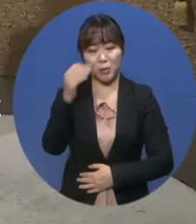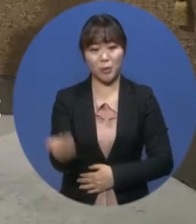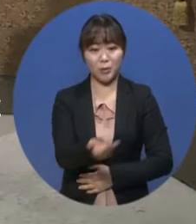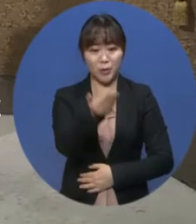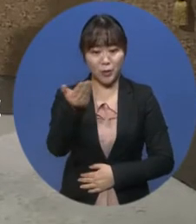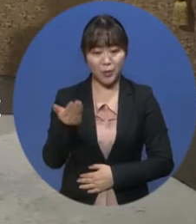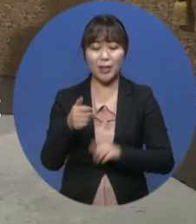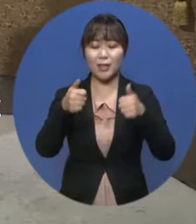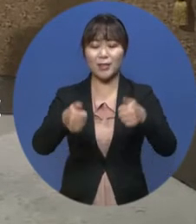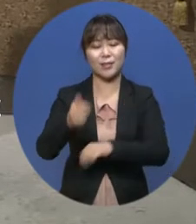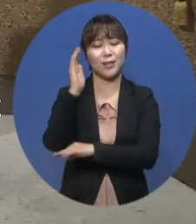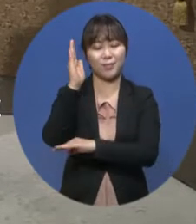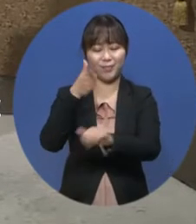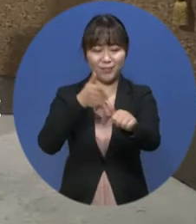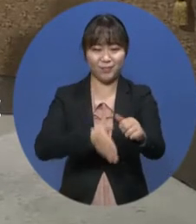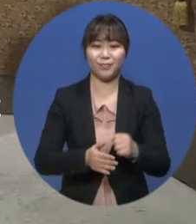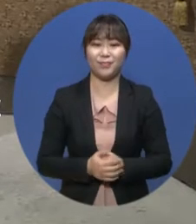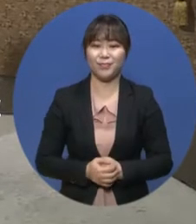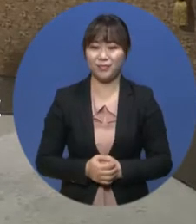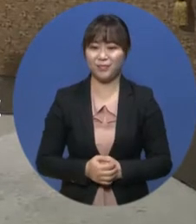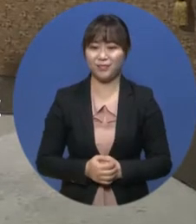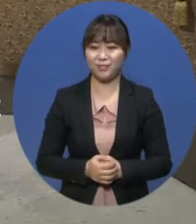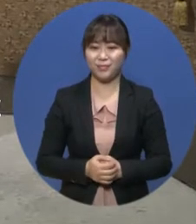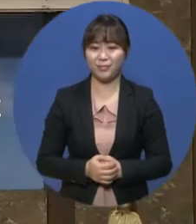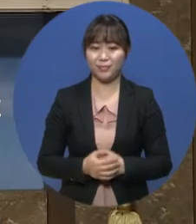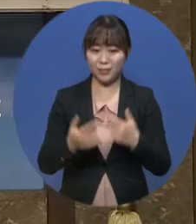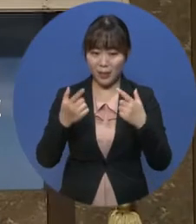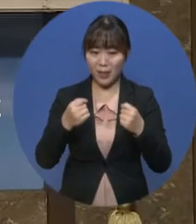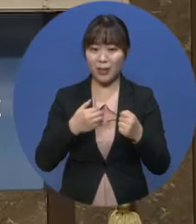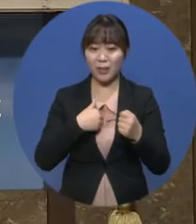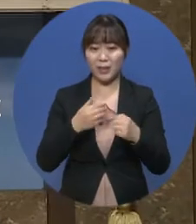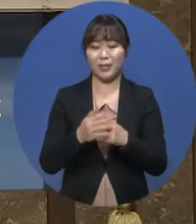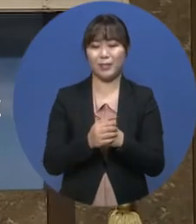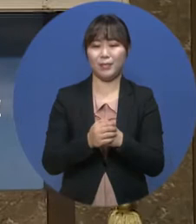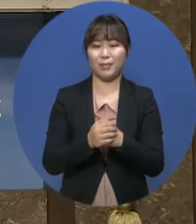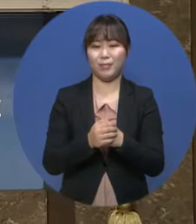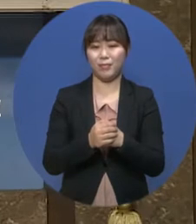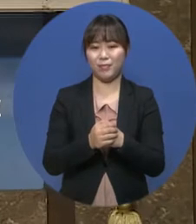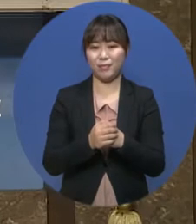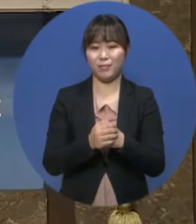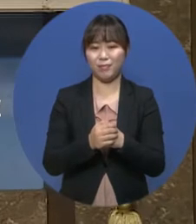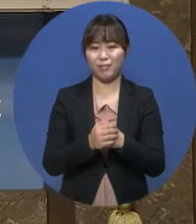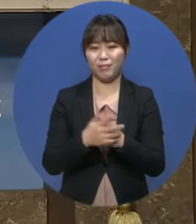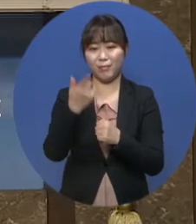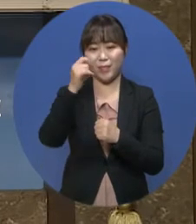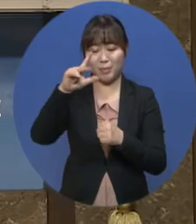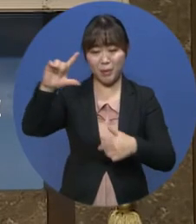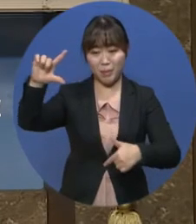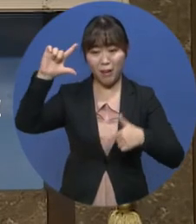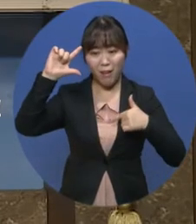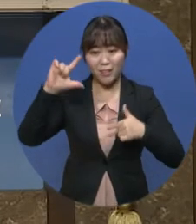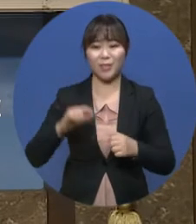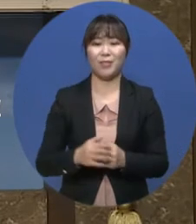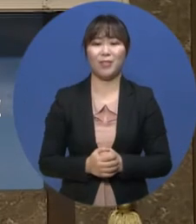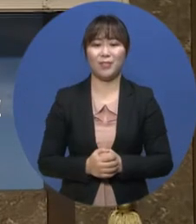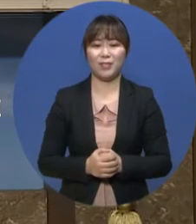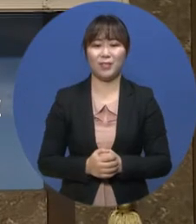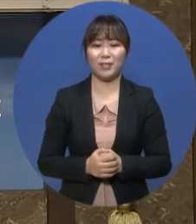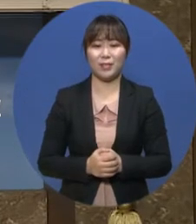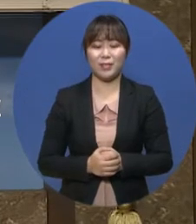분들께 인사 한 말씀 부탁드립니다 4 이렇게 으 티비에 나와서